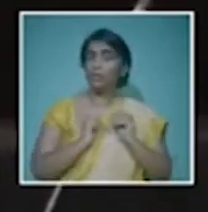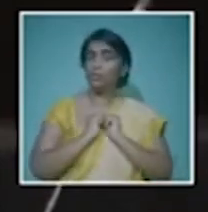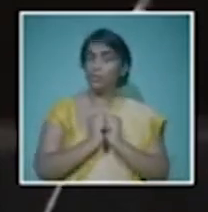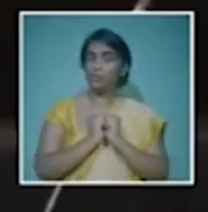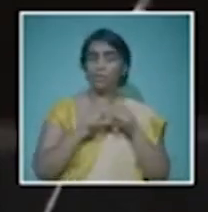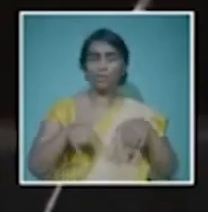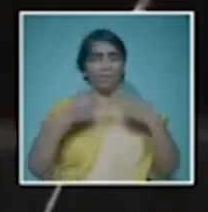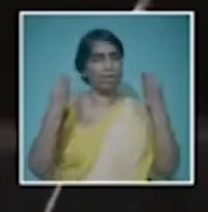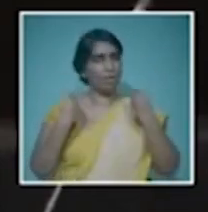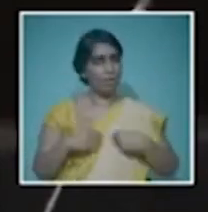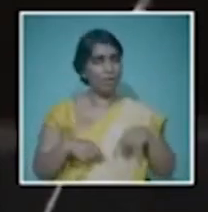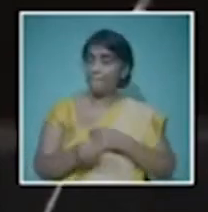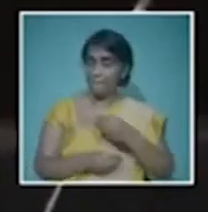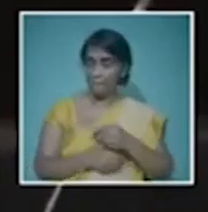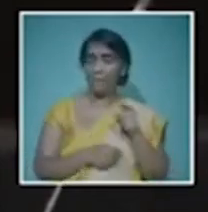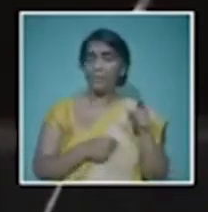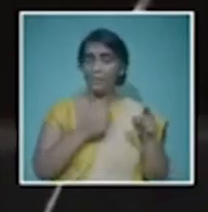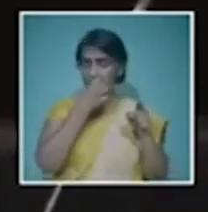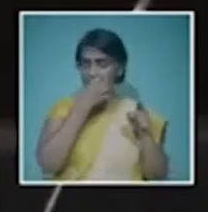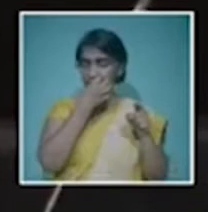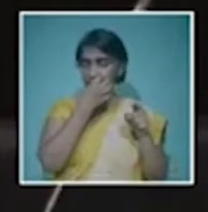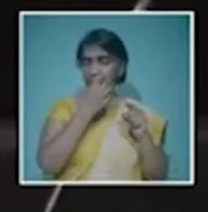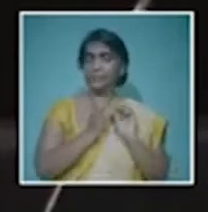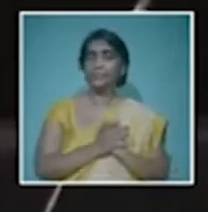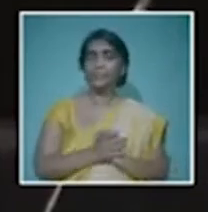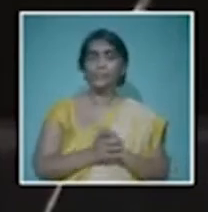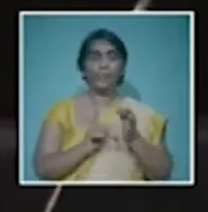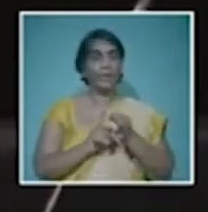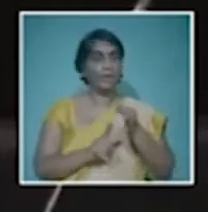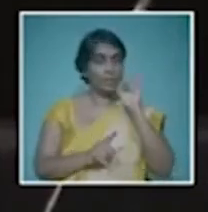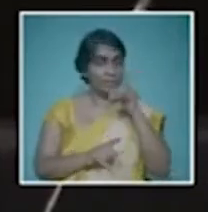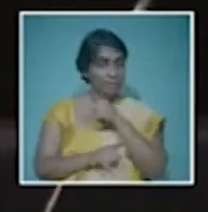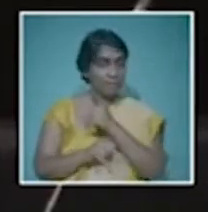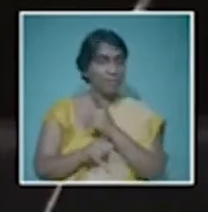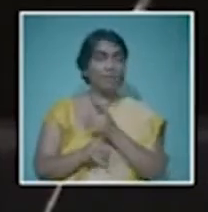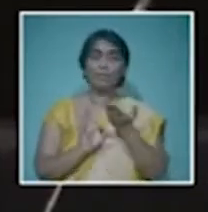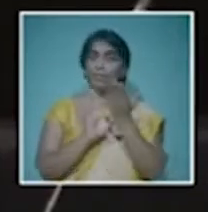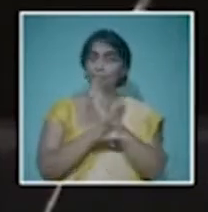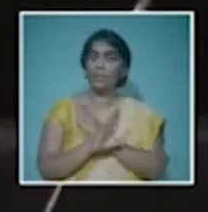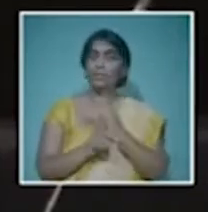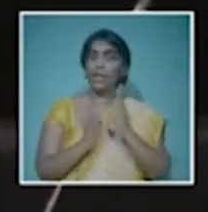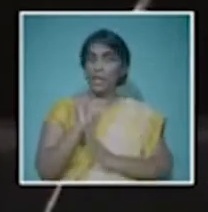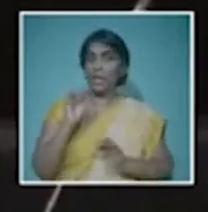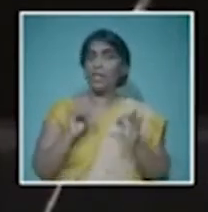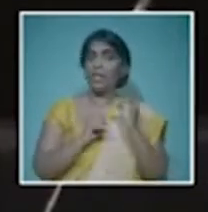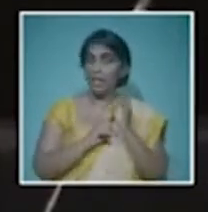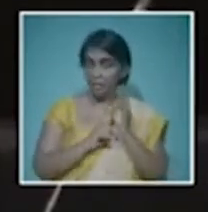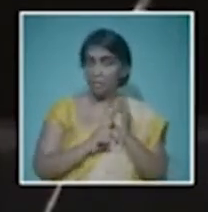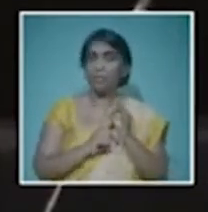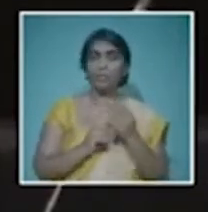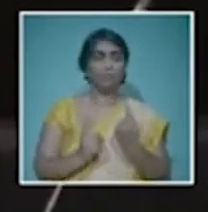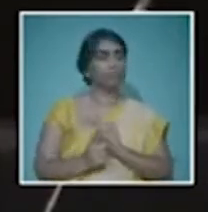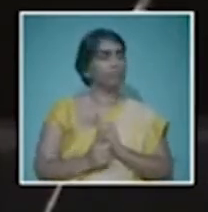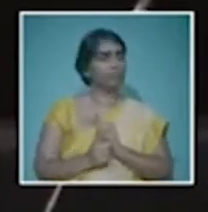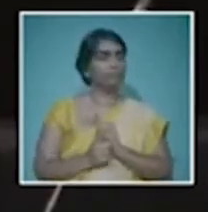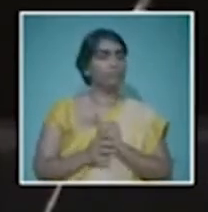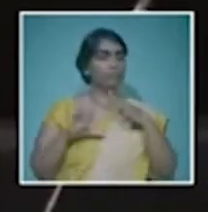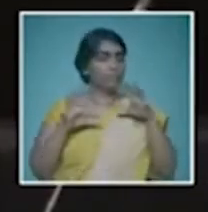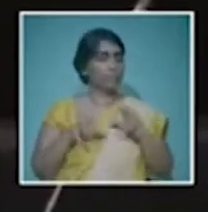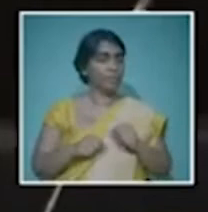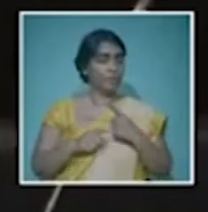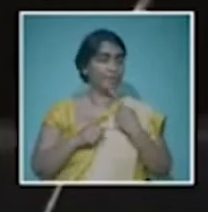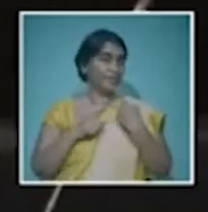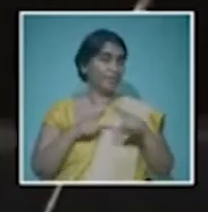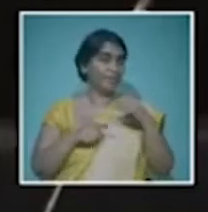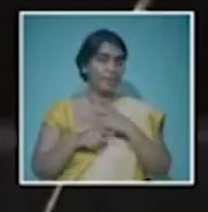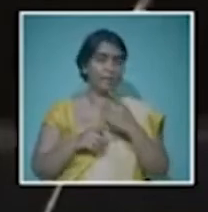விவசாய கொள்கையிலே ஜனாதிபதியும் அன்றிருந்த அமைச்சரும் சர்வாதிகாரி போல் எடுத்த முடிவினால் இந்த நாடு